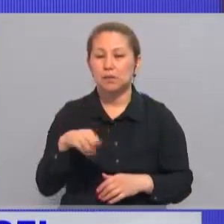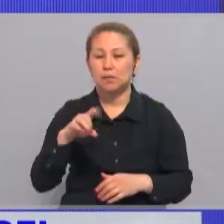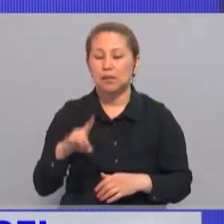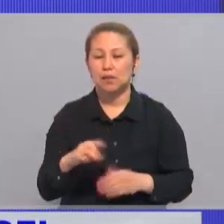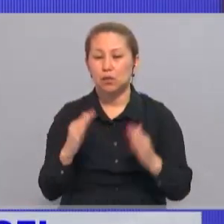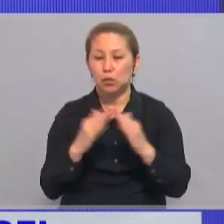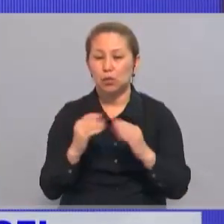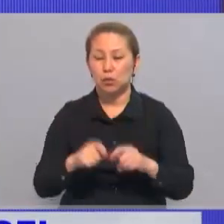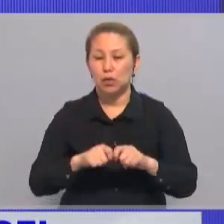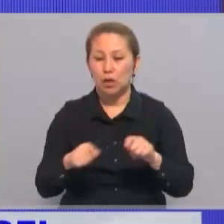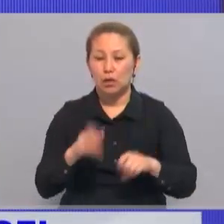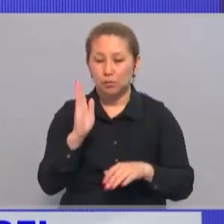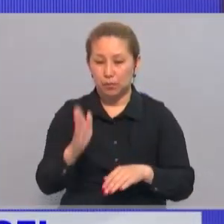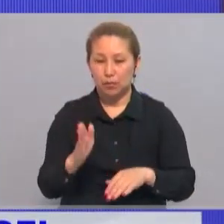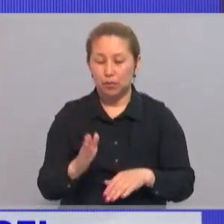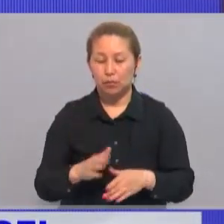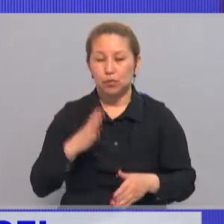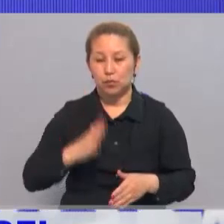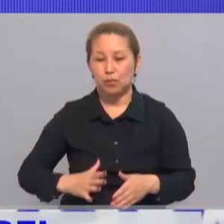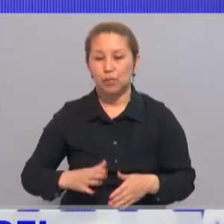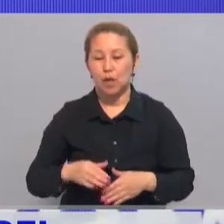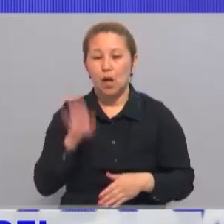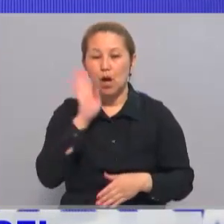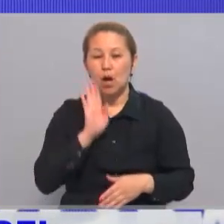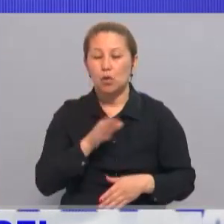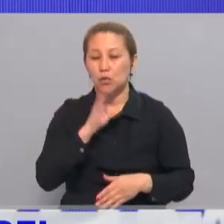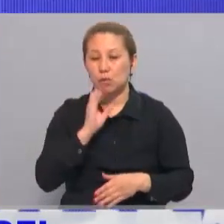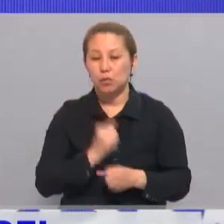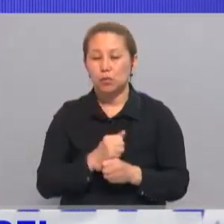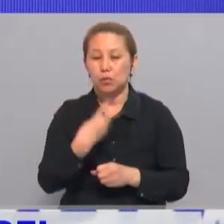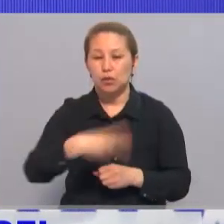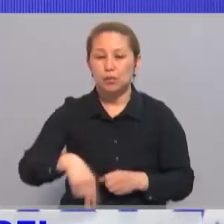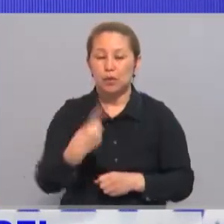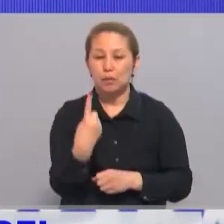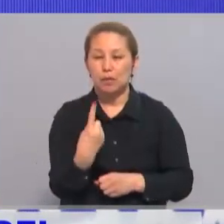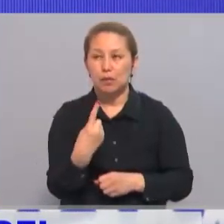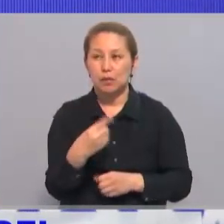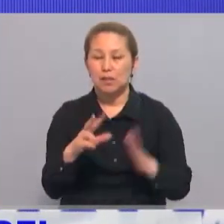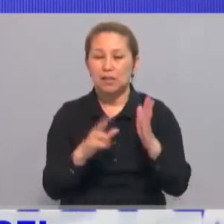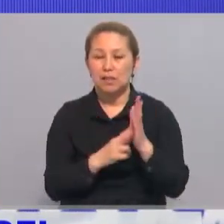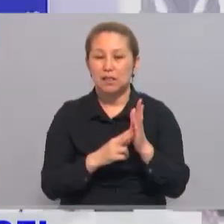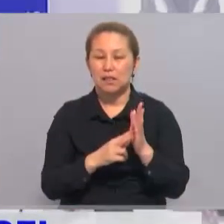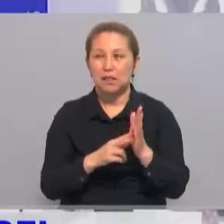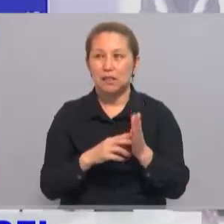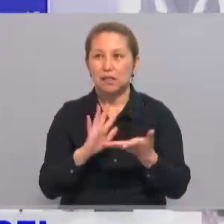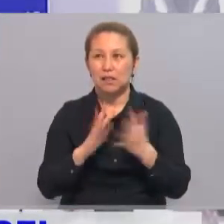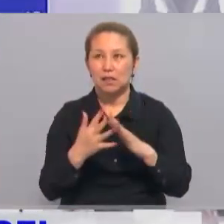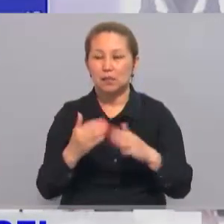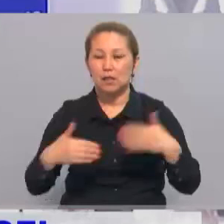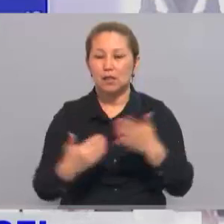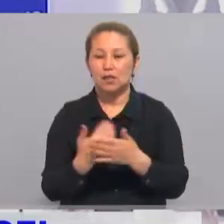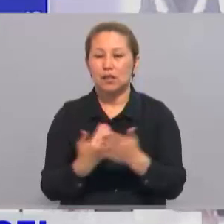үй пайдалануға беріледі деп отырмыз. Ауыз суға келетін болсақ, 21 жылы 8 елді мекенде су құбыры қайта